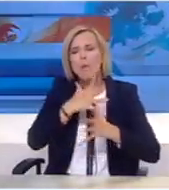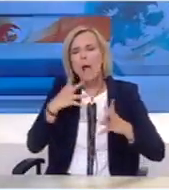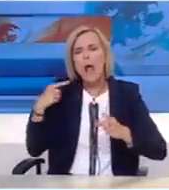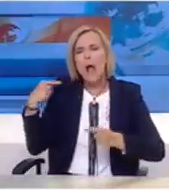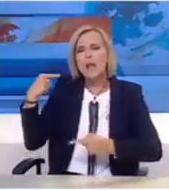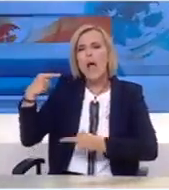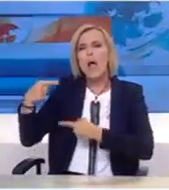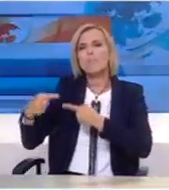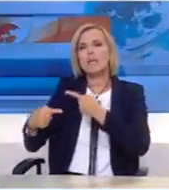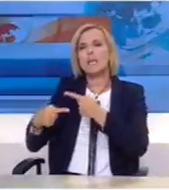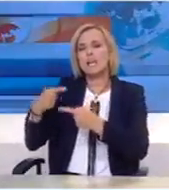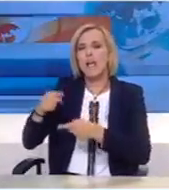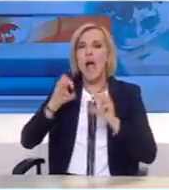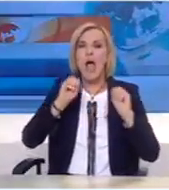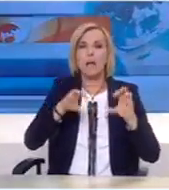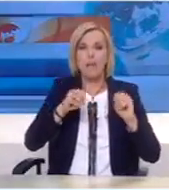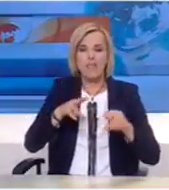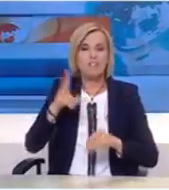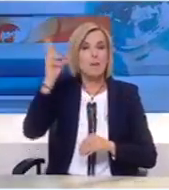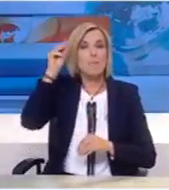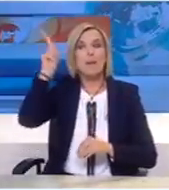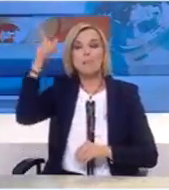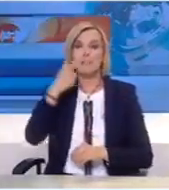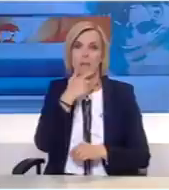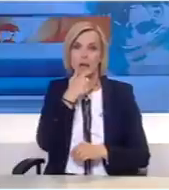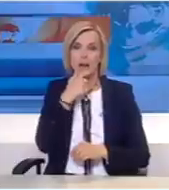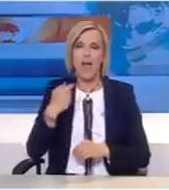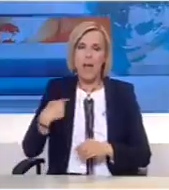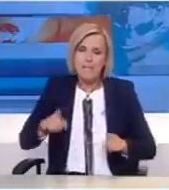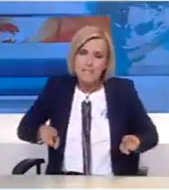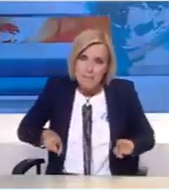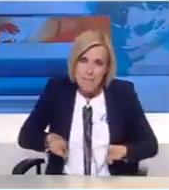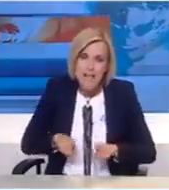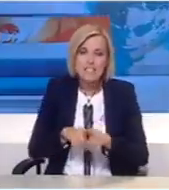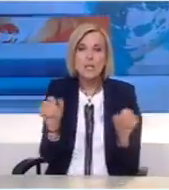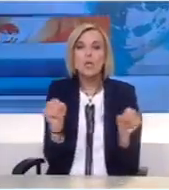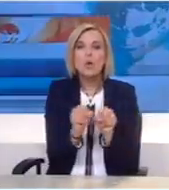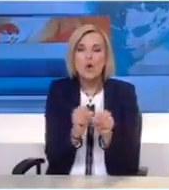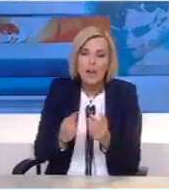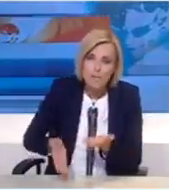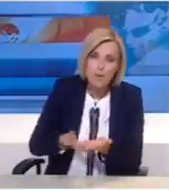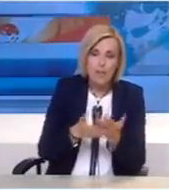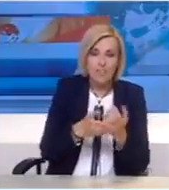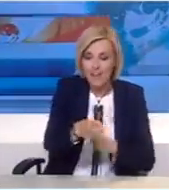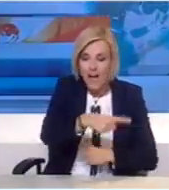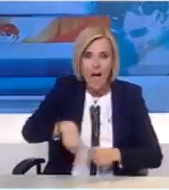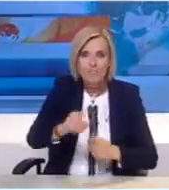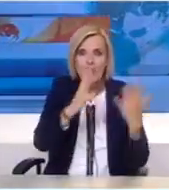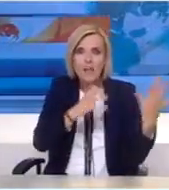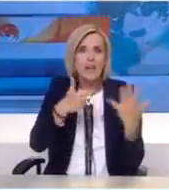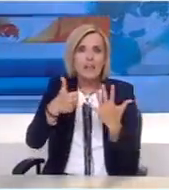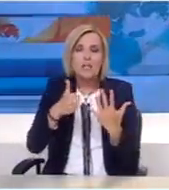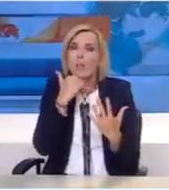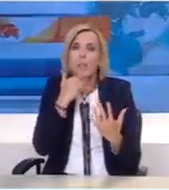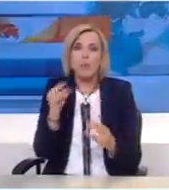σε πανεπιστημιακά νοσοκομεία της Αγγλίας και είμαστε κοντά τους. Αυτοί οι άνθρωποι 96 δεν μπορούσαν να μεταφερθούν αλλού,